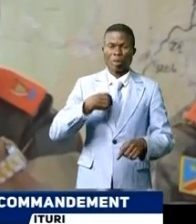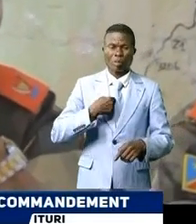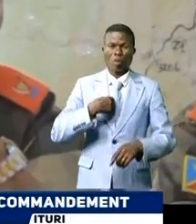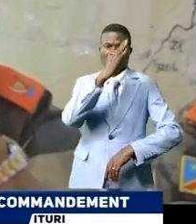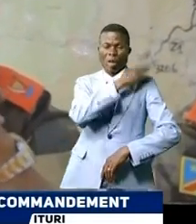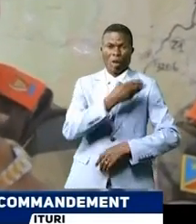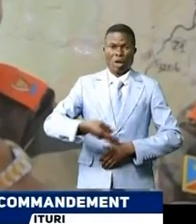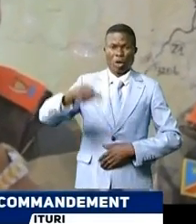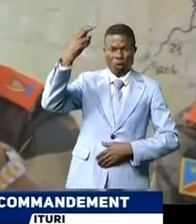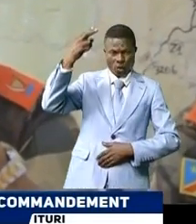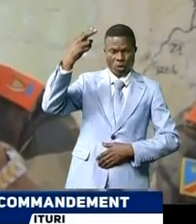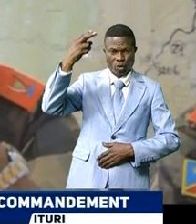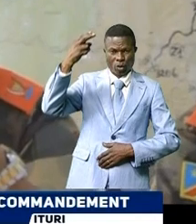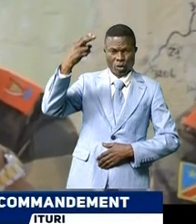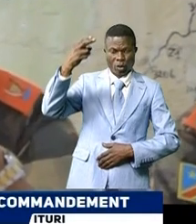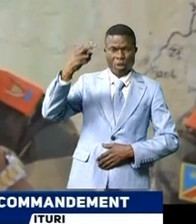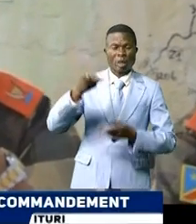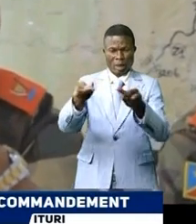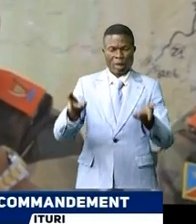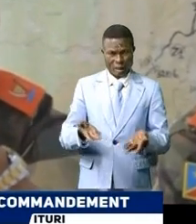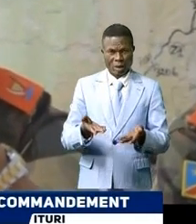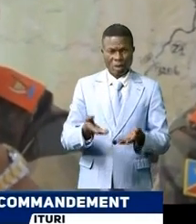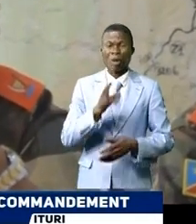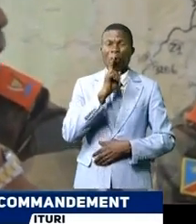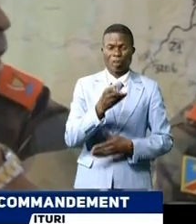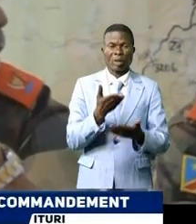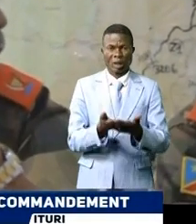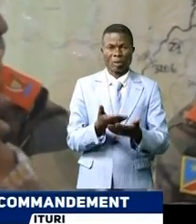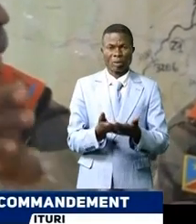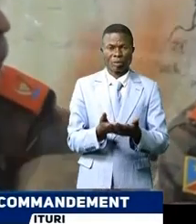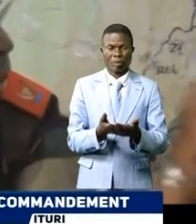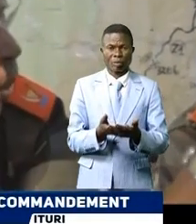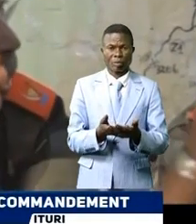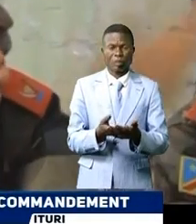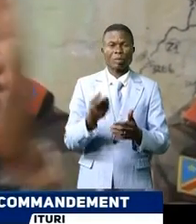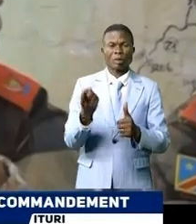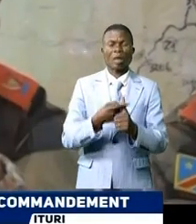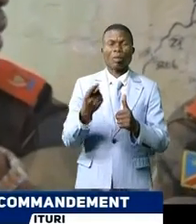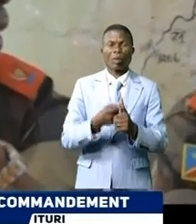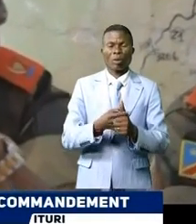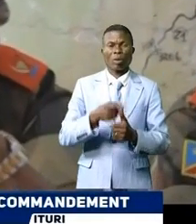niveau du secteur, du titulariat, c'est par rapport